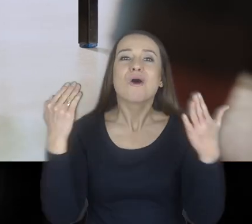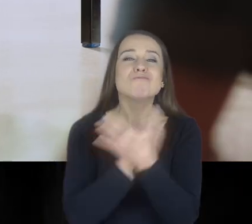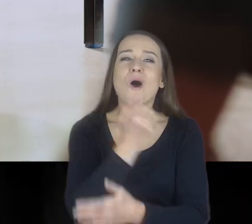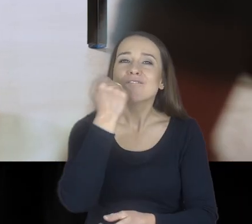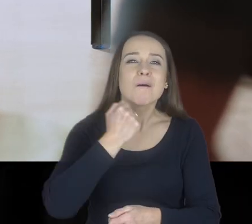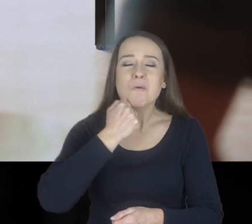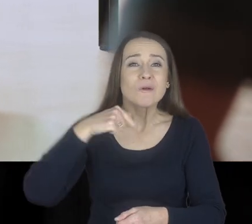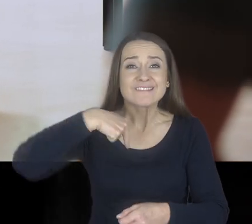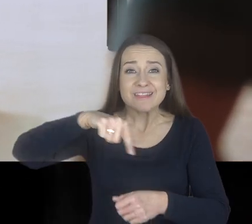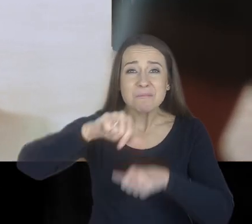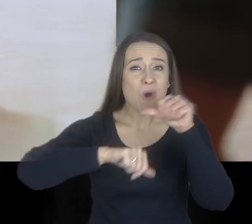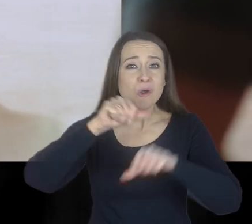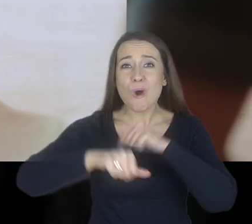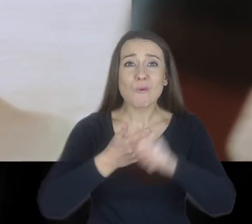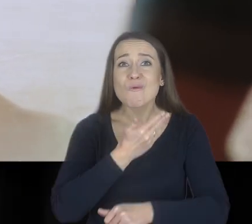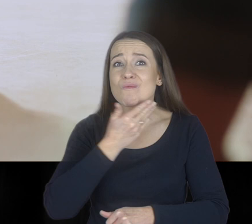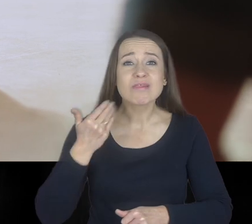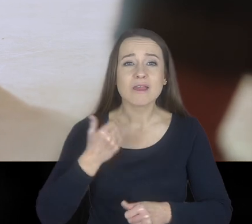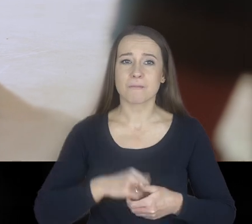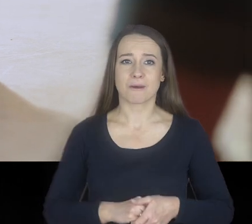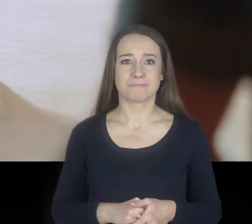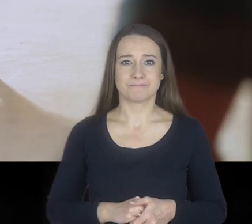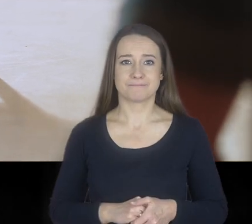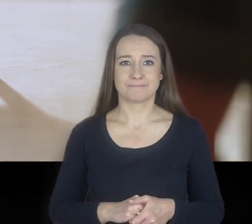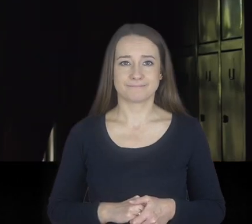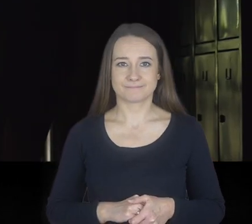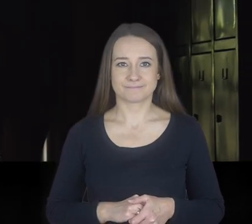No nie pójdę w tym roku w nowych butach.